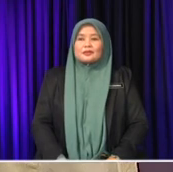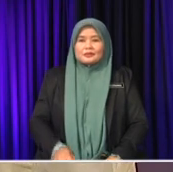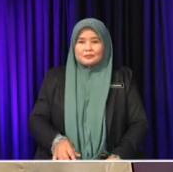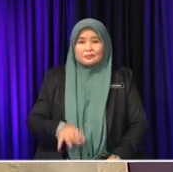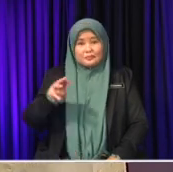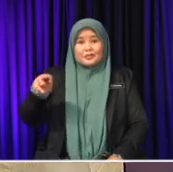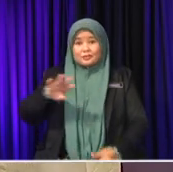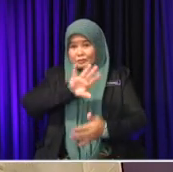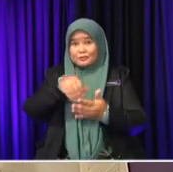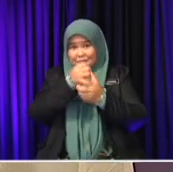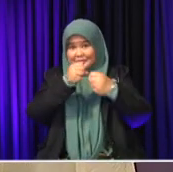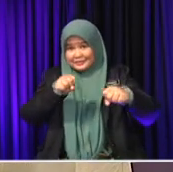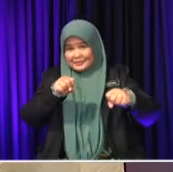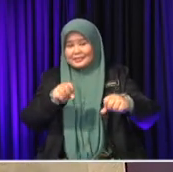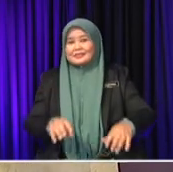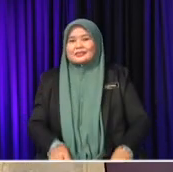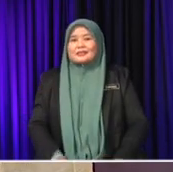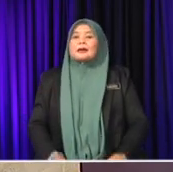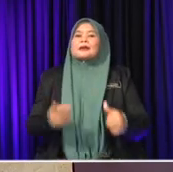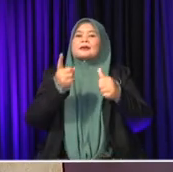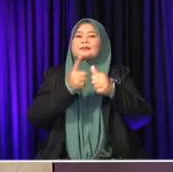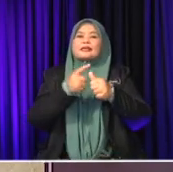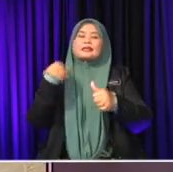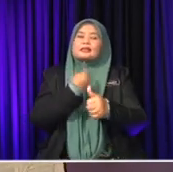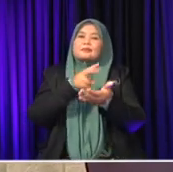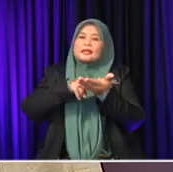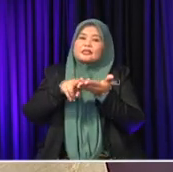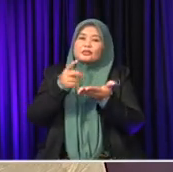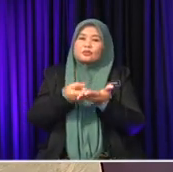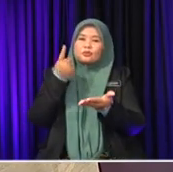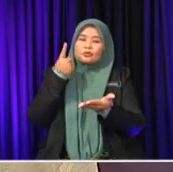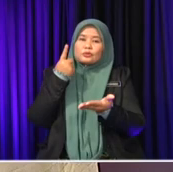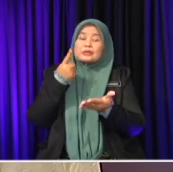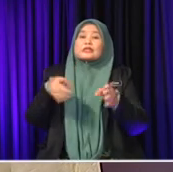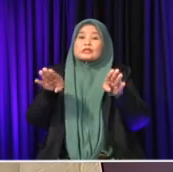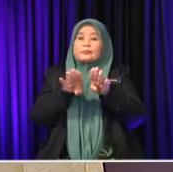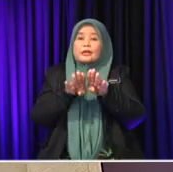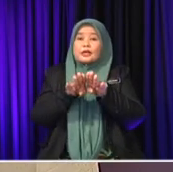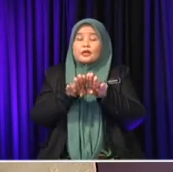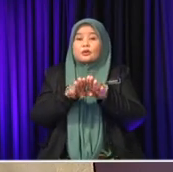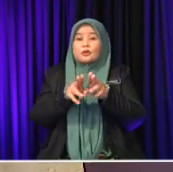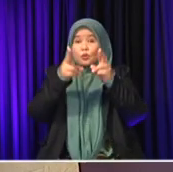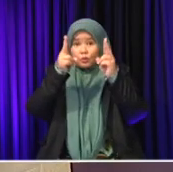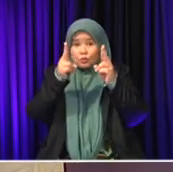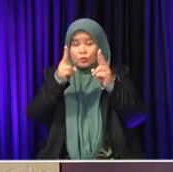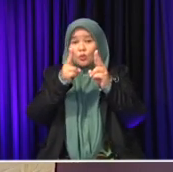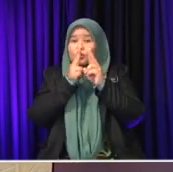ya oke pertama kita baca dulu sebagai umat Islam